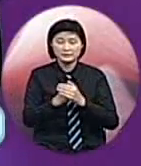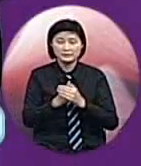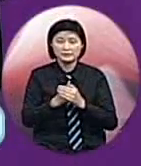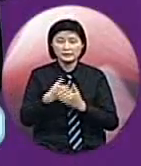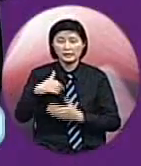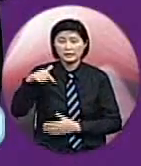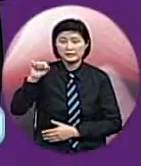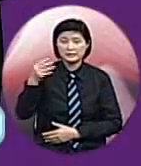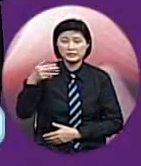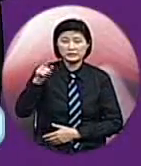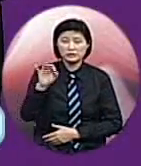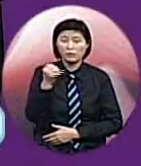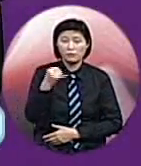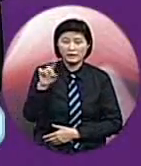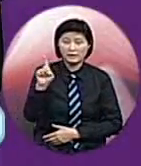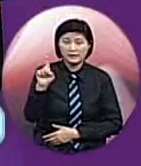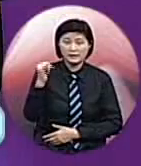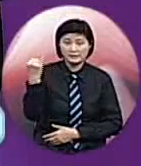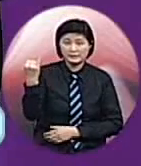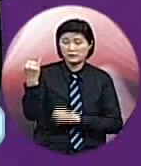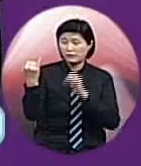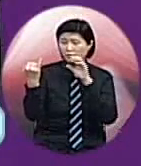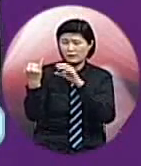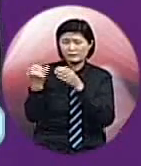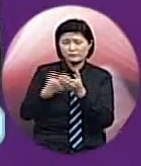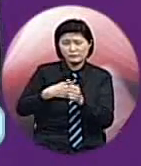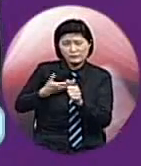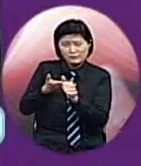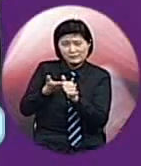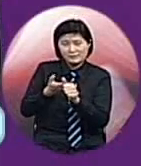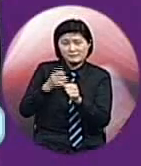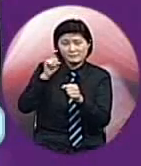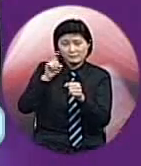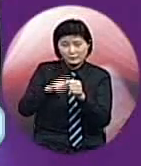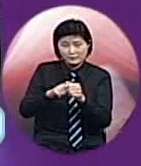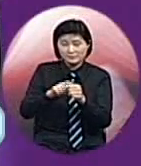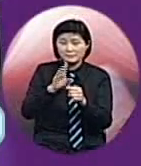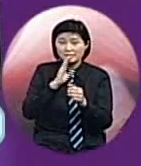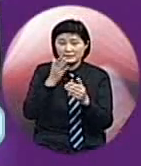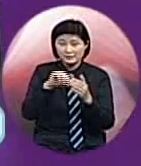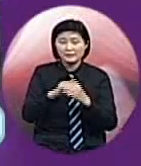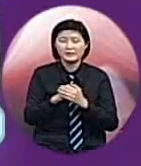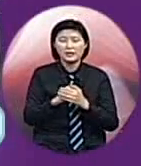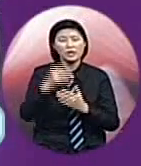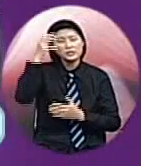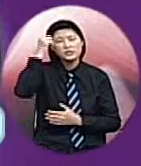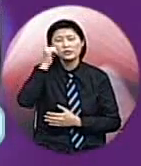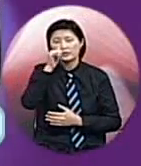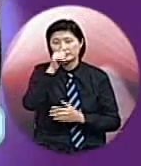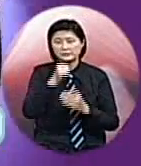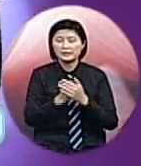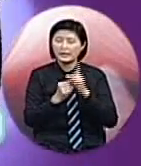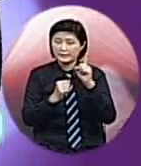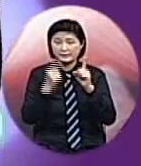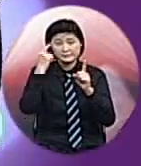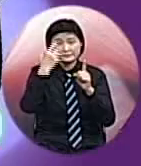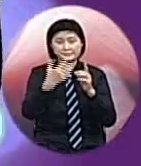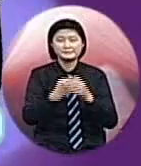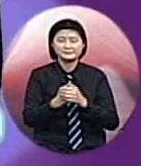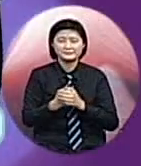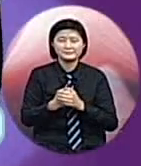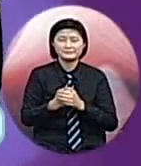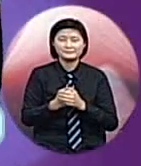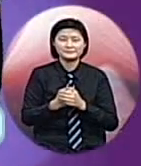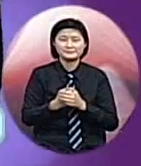우리 길정아 씨 저 괴롭힌다면서. 예, 예. 맞춰보라고. 근데 내가 한 그거 내가 기억하고 있는데 내볼게요. 예.